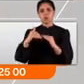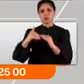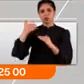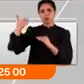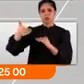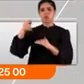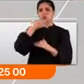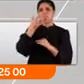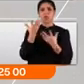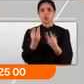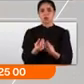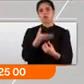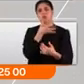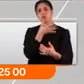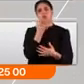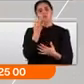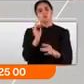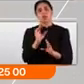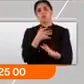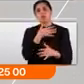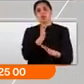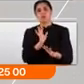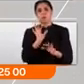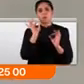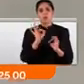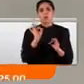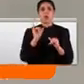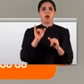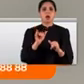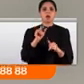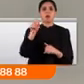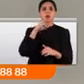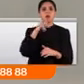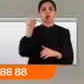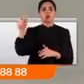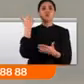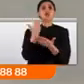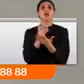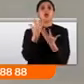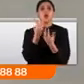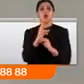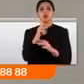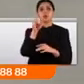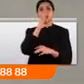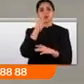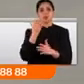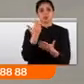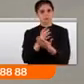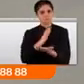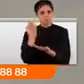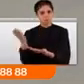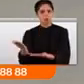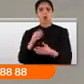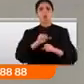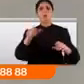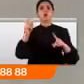da ne olduğunu bilmiyorum. Tabii haliyle yine aynı numara. Yine suç işledi. Numaranın ona kayıtlı olmadığına dair evrakı bile var. Ama polis